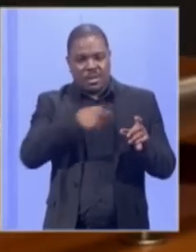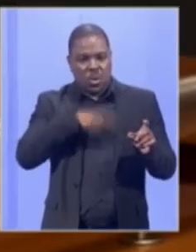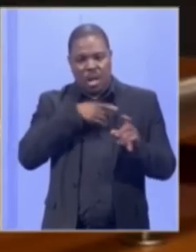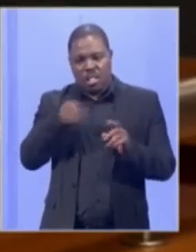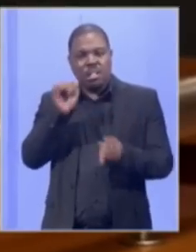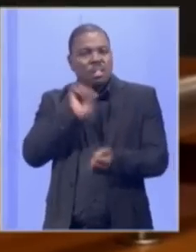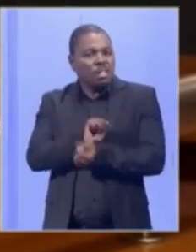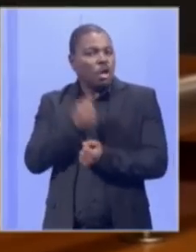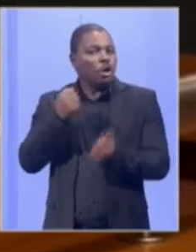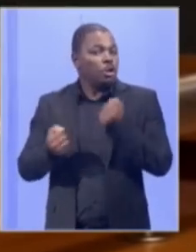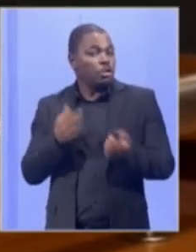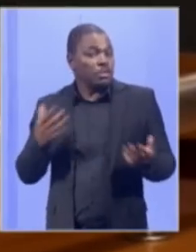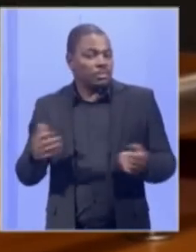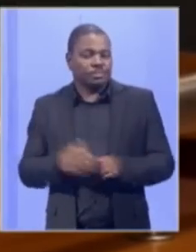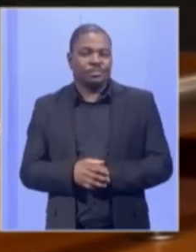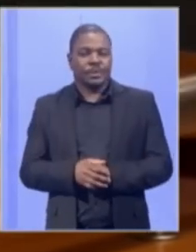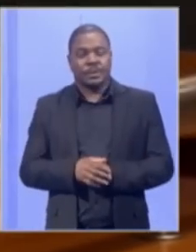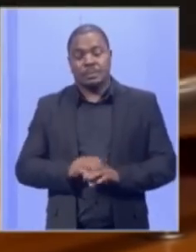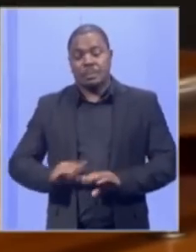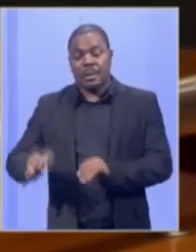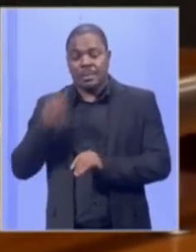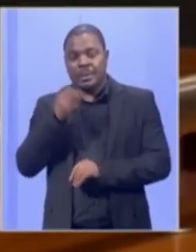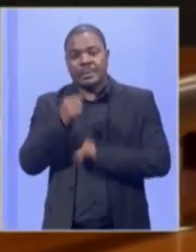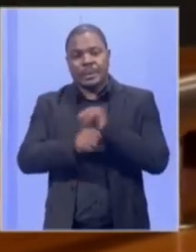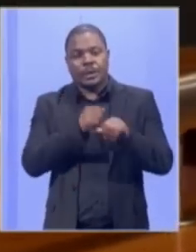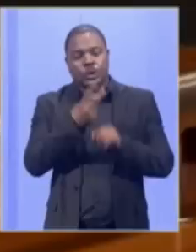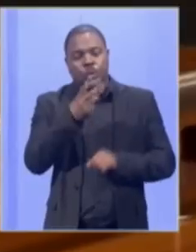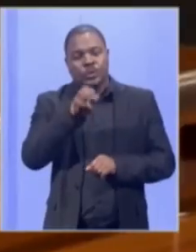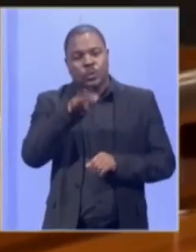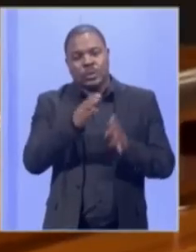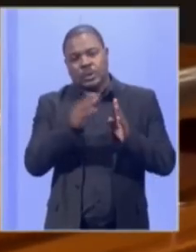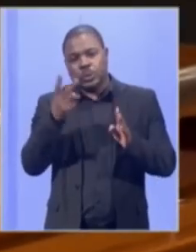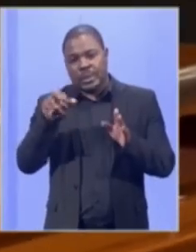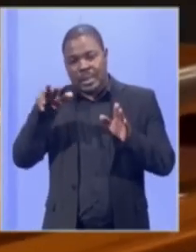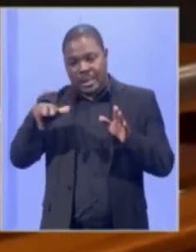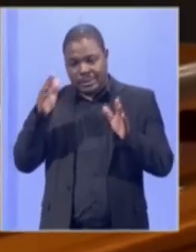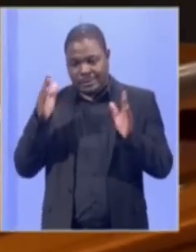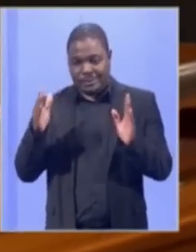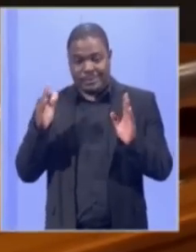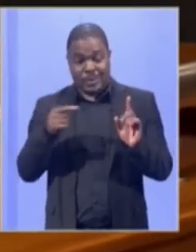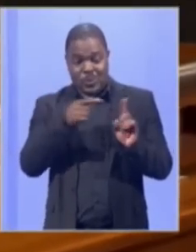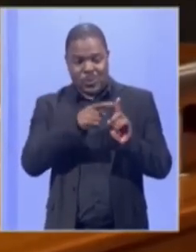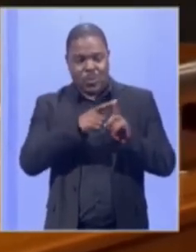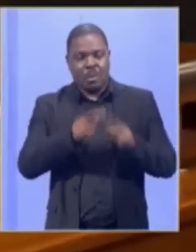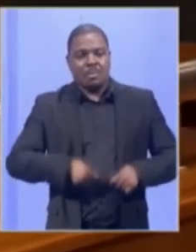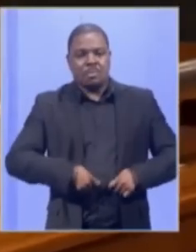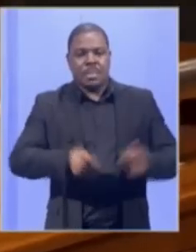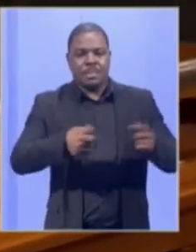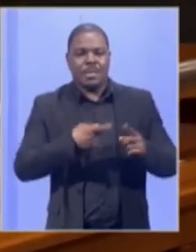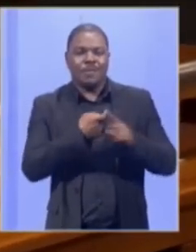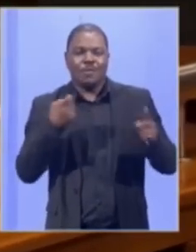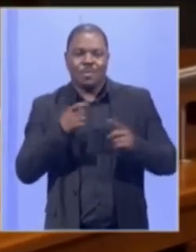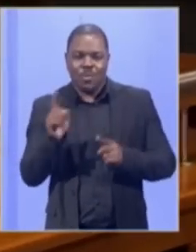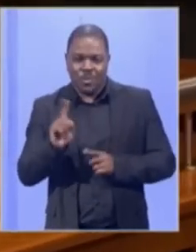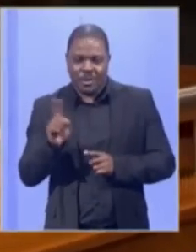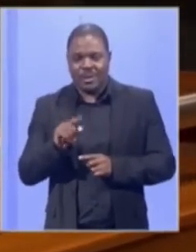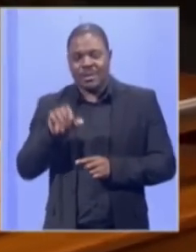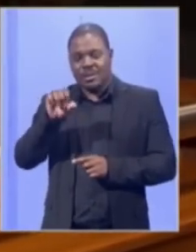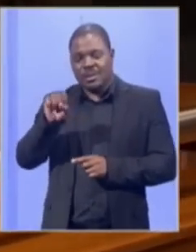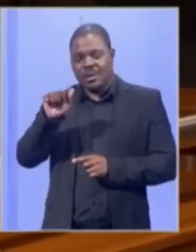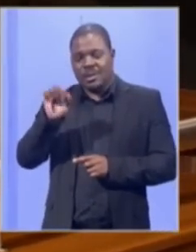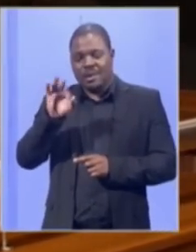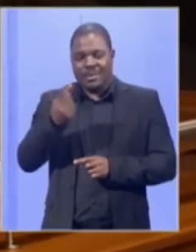hlakgotla. O tlalewa ka selemo sa 2014 le 2018 Jordan a sebedisitse tjhelete le disebediswa tsa SAFA bakeng sa melemo e itseng ya